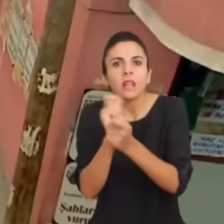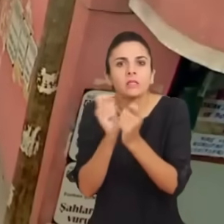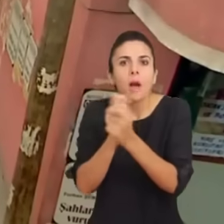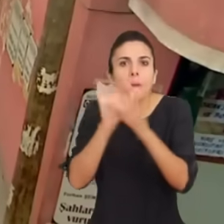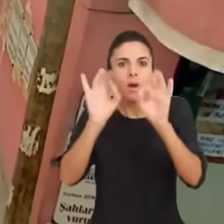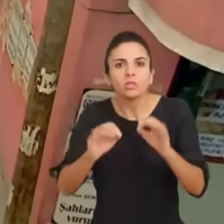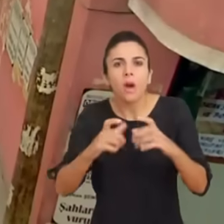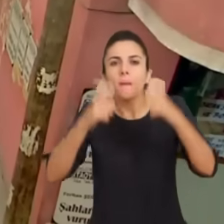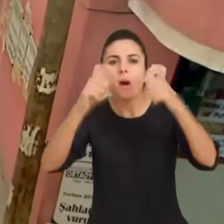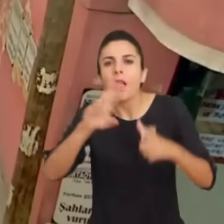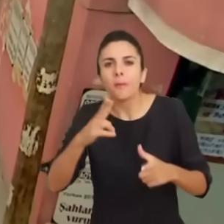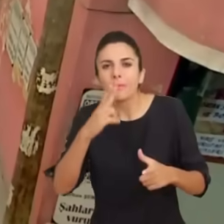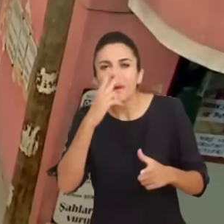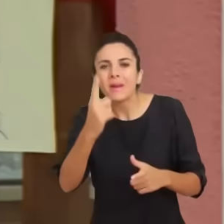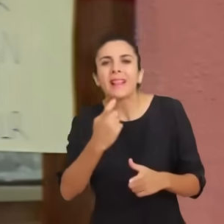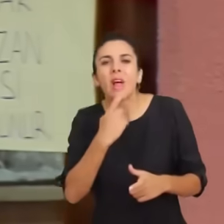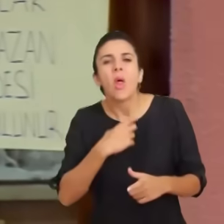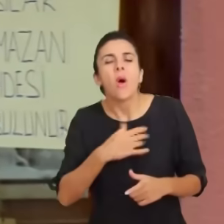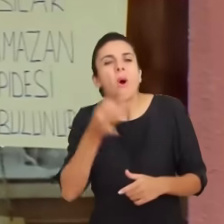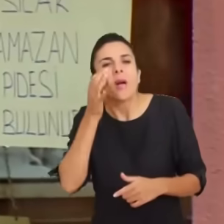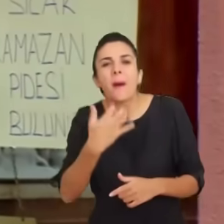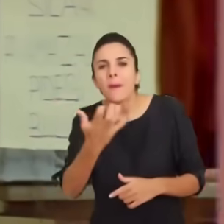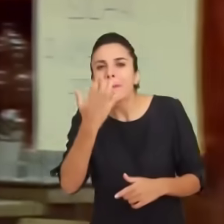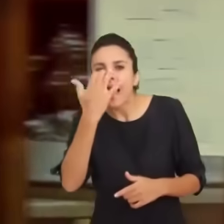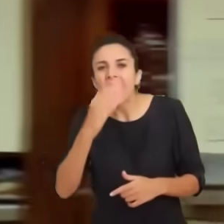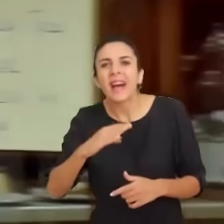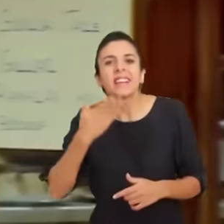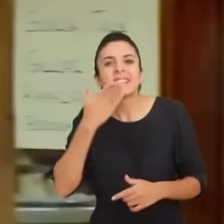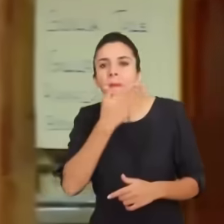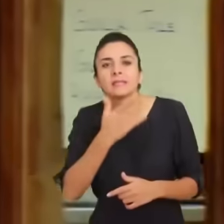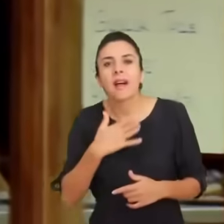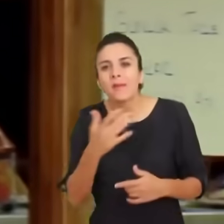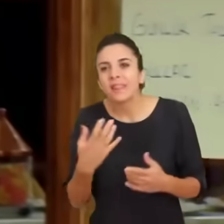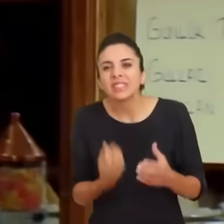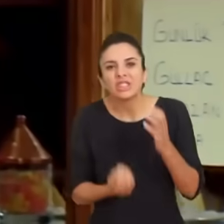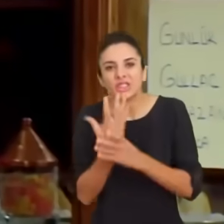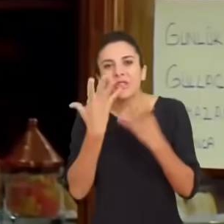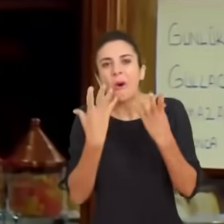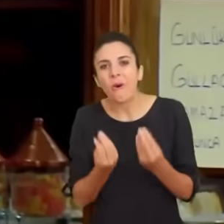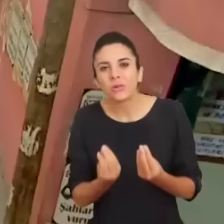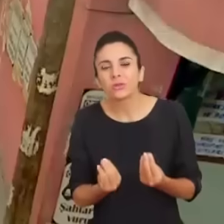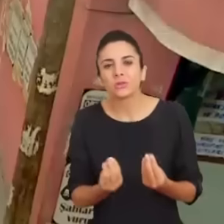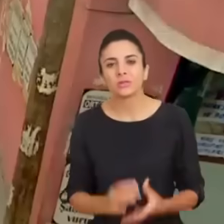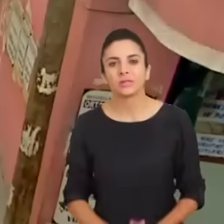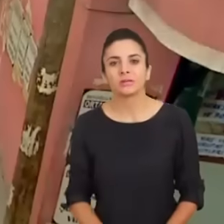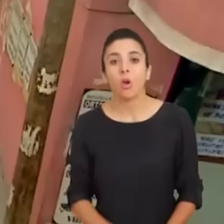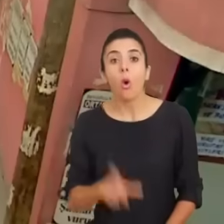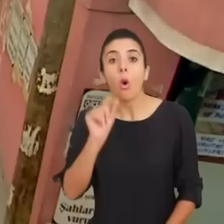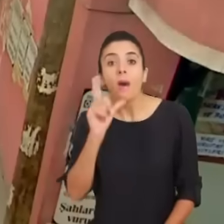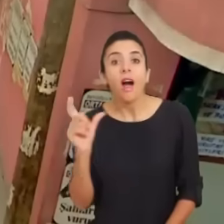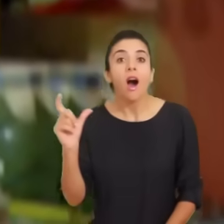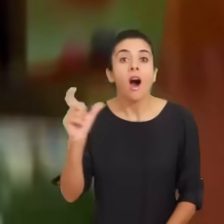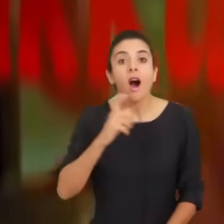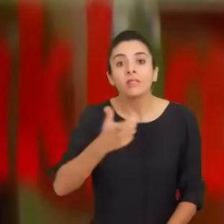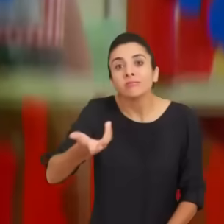yıldır özlemle beklediği Ramazan'ına da kavuşmuştu. Sami Cam'a sıcak Ramazan pitesi bulunur yazısını yapıştırıp güçlüyle geriden baktı. 11 aya